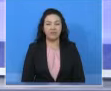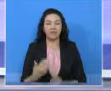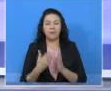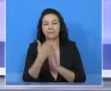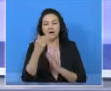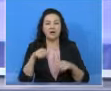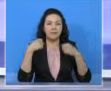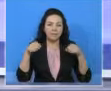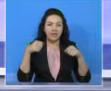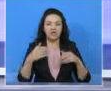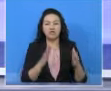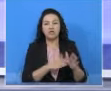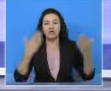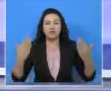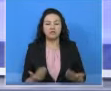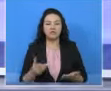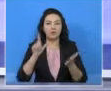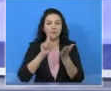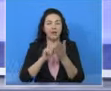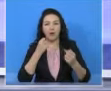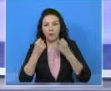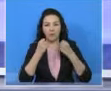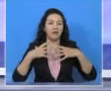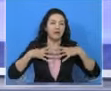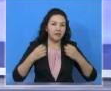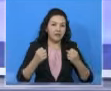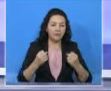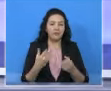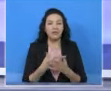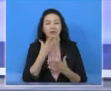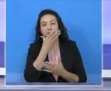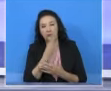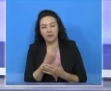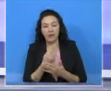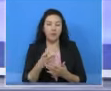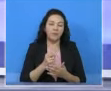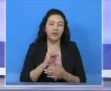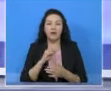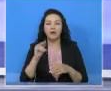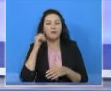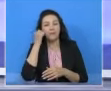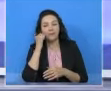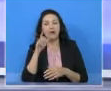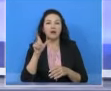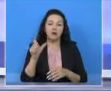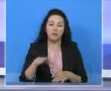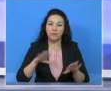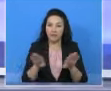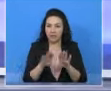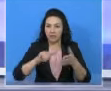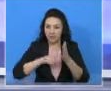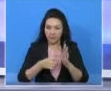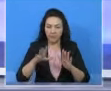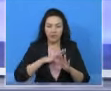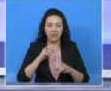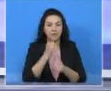Повышение продолжительности жизни пенсионеров, укрепление здоровья и скрашивание досуга пожилых людей. Именно такие цели